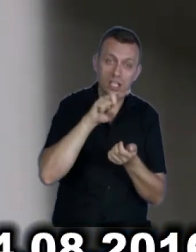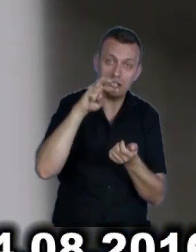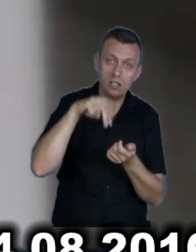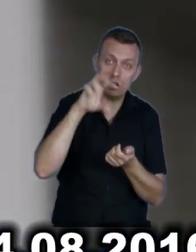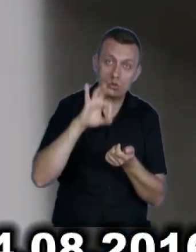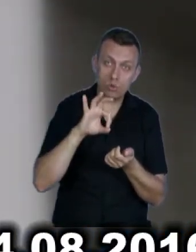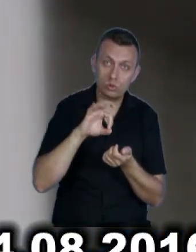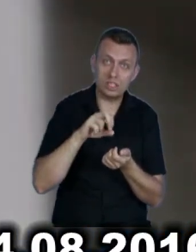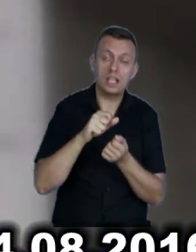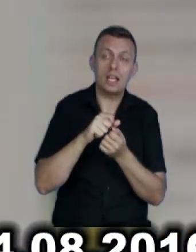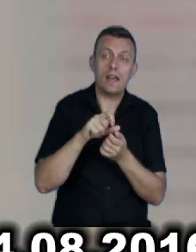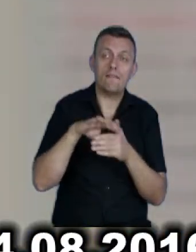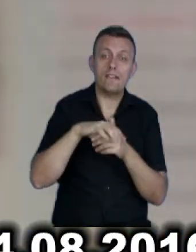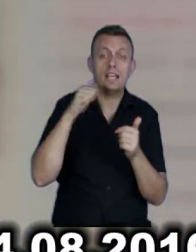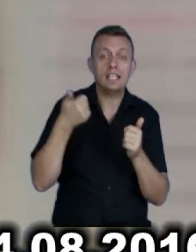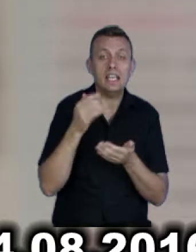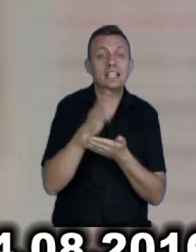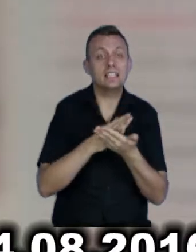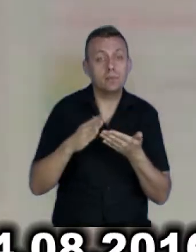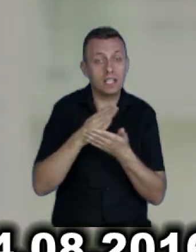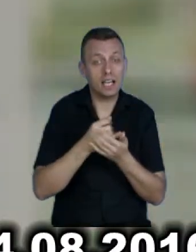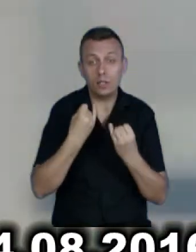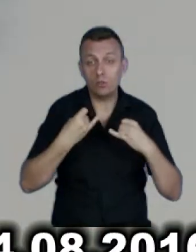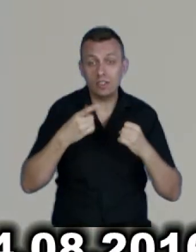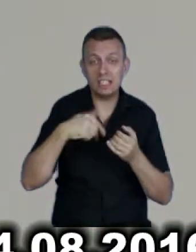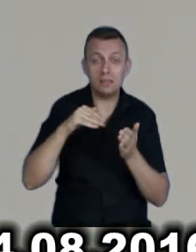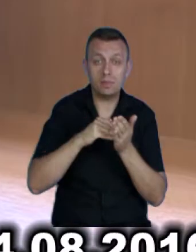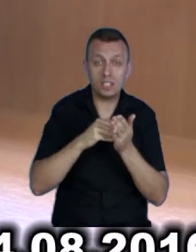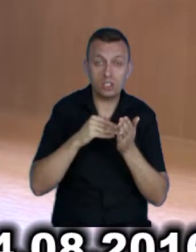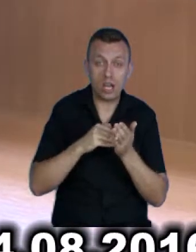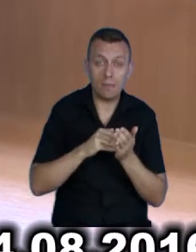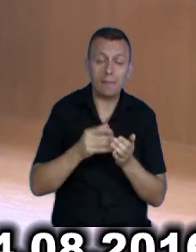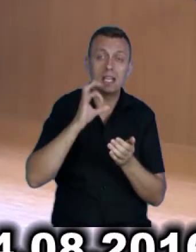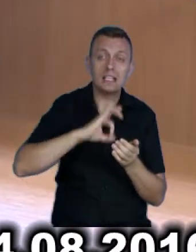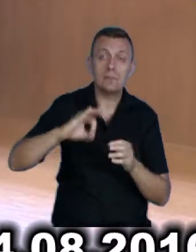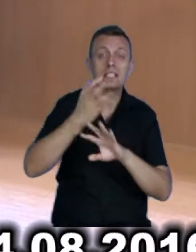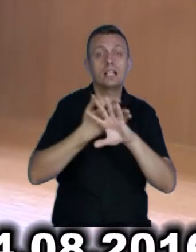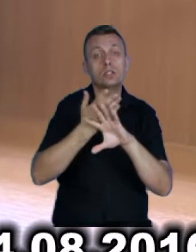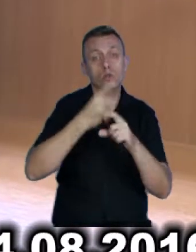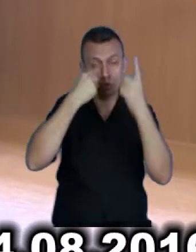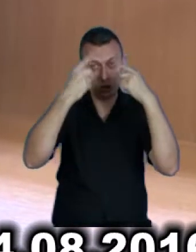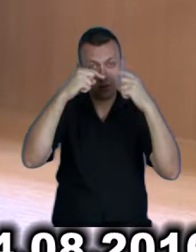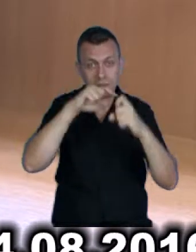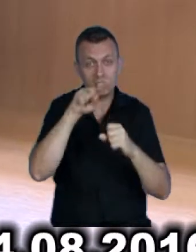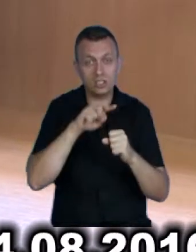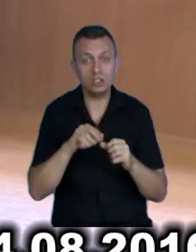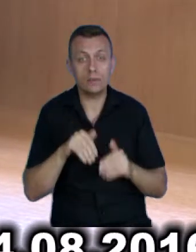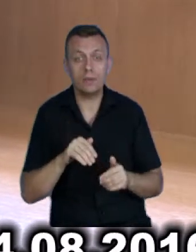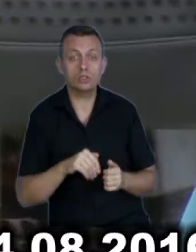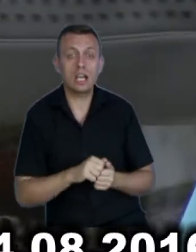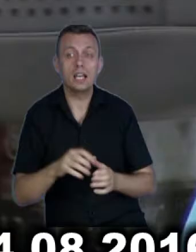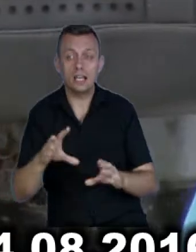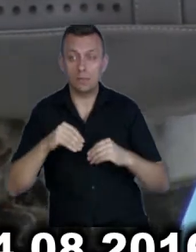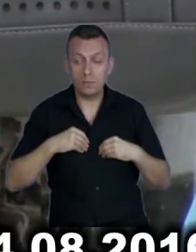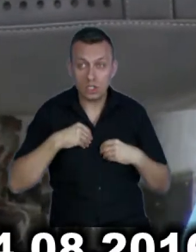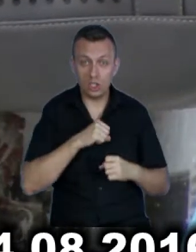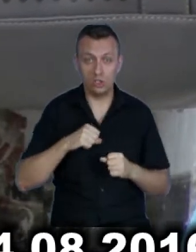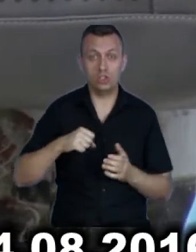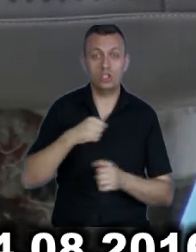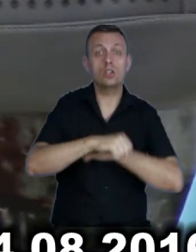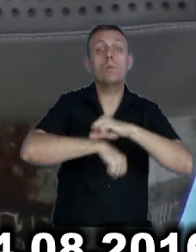byłby taki, że po prostu by oddamy w dzierżawę ten teren, a resztę będzie zajmował się prezydent miasta Kutna, miasto Kutno,